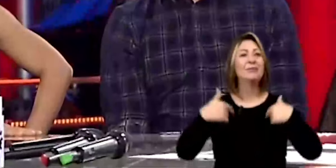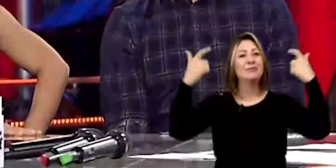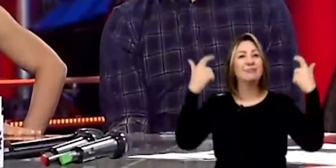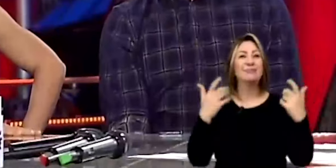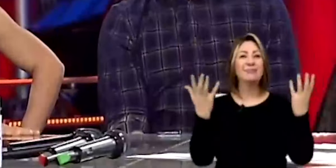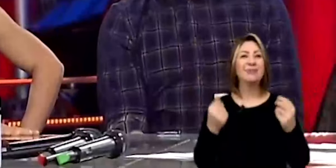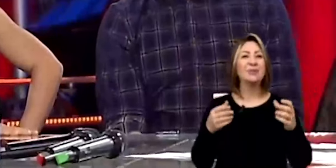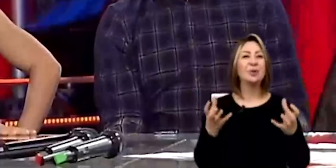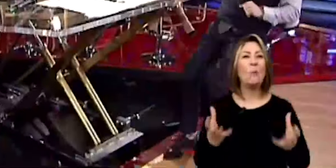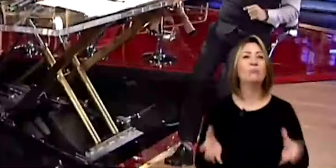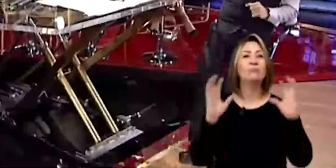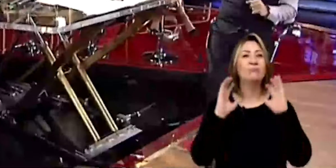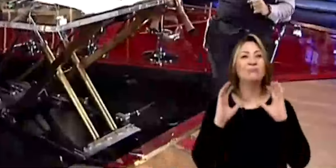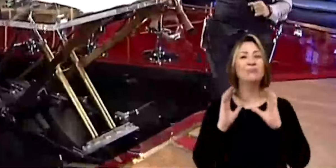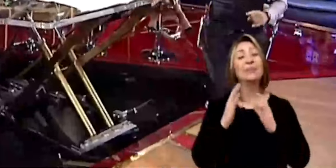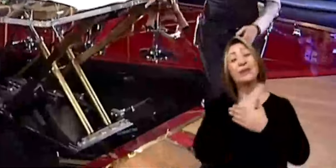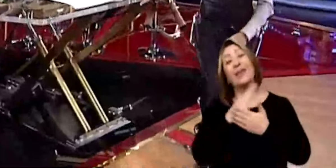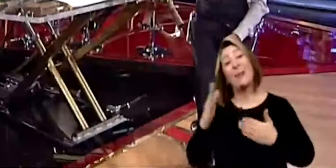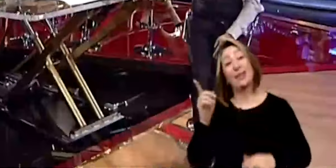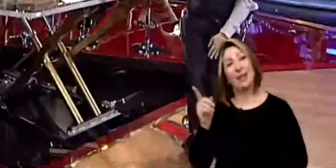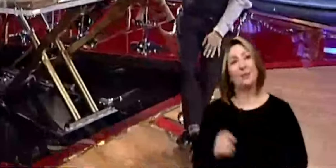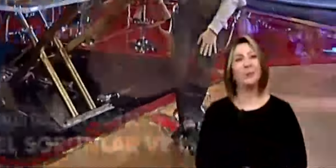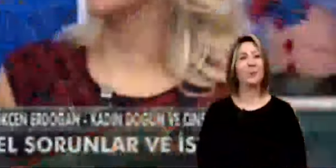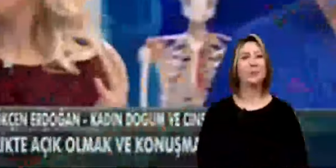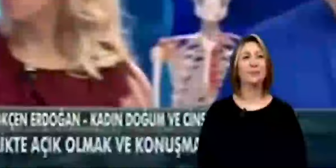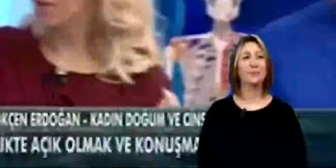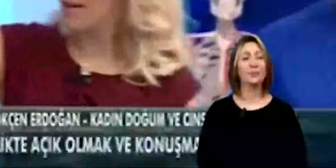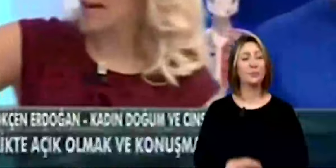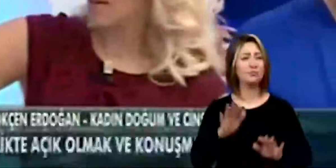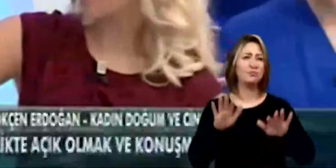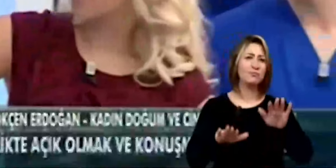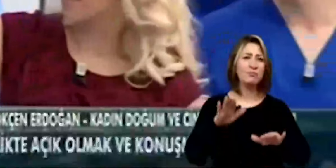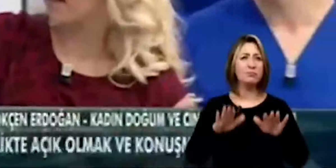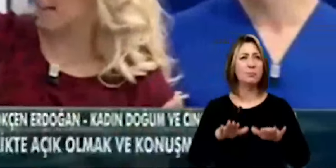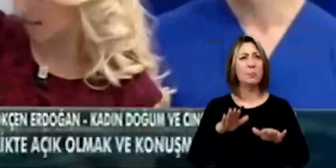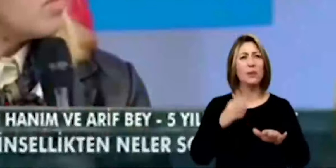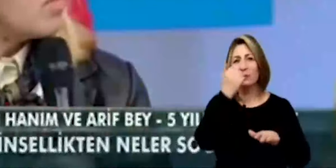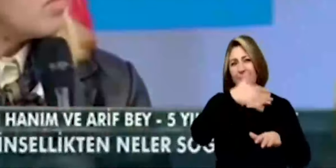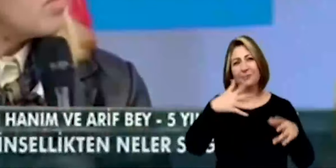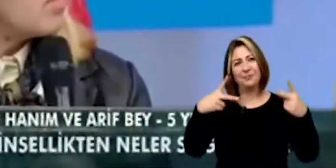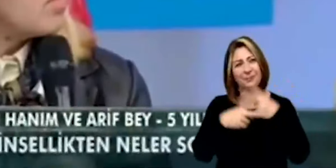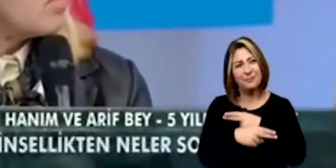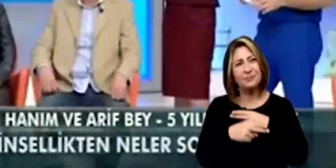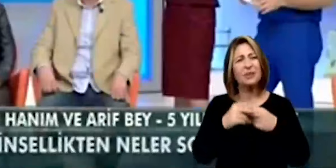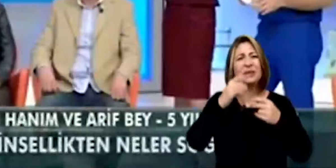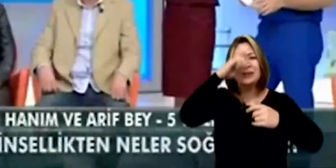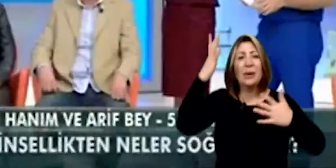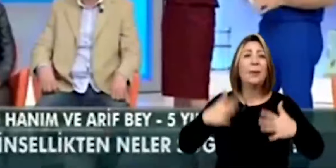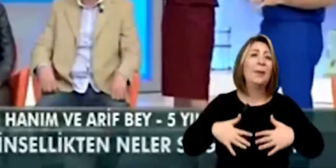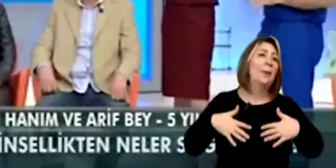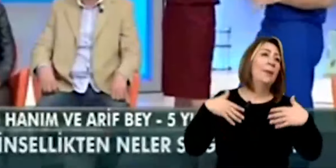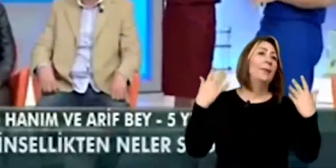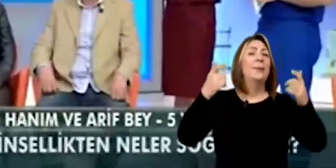Merhaba. Evet, ama tersine... görüntülerle devam edelim. O görüntüler. Muhtemelen menopoza girdik. Kuruluk, sıcak